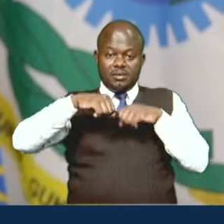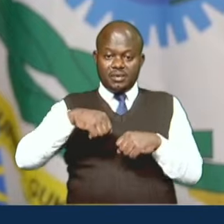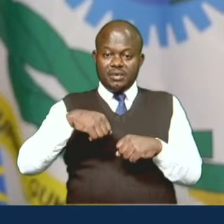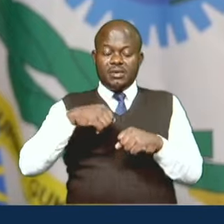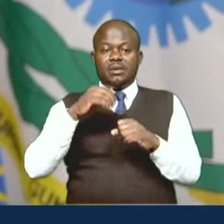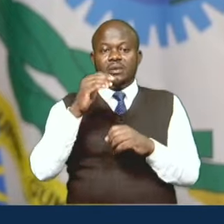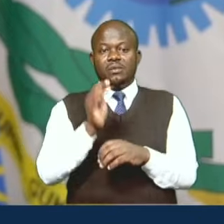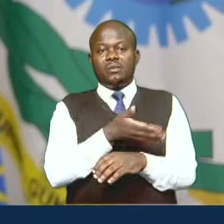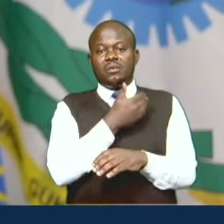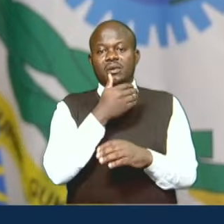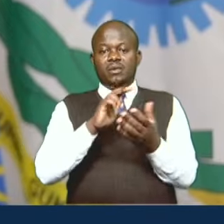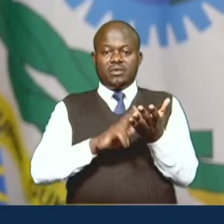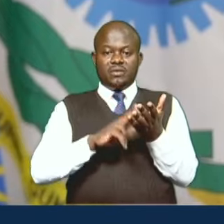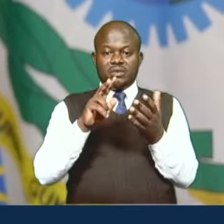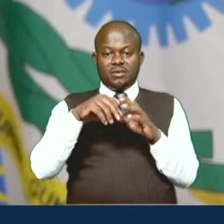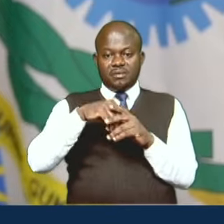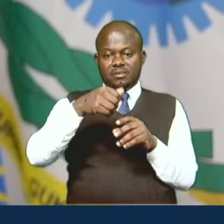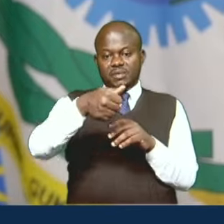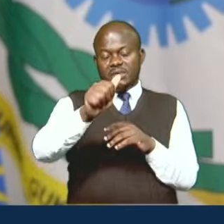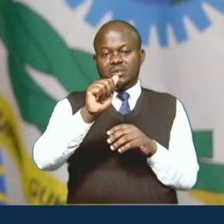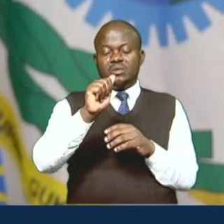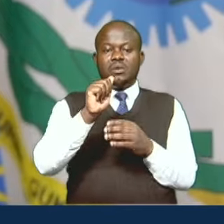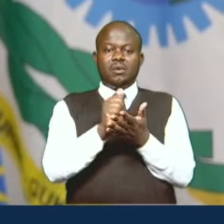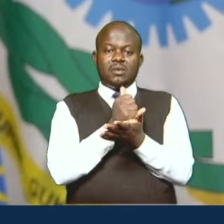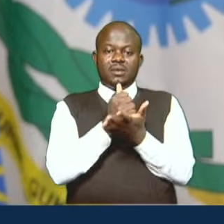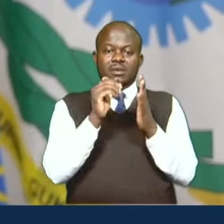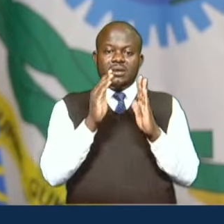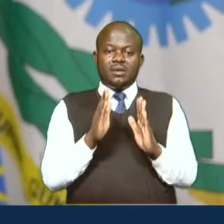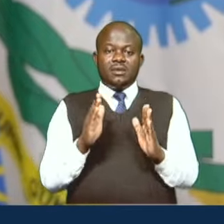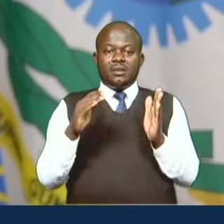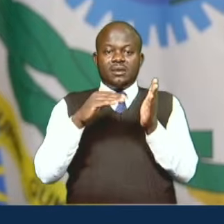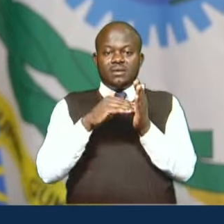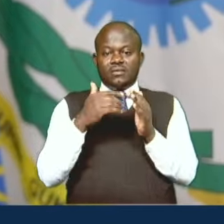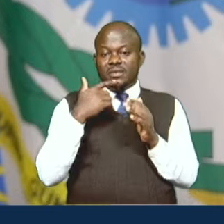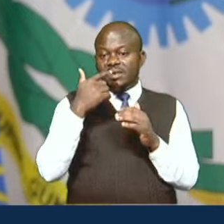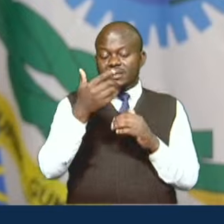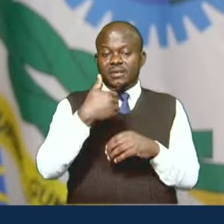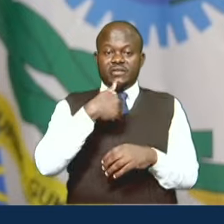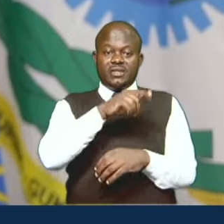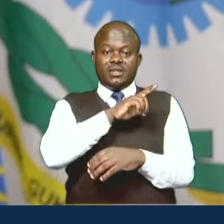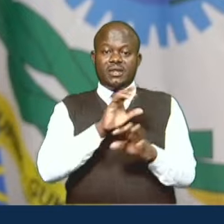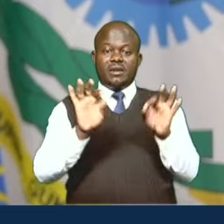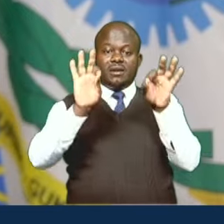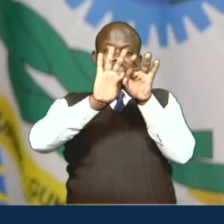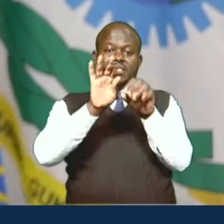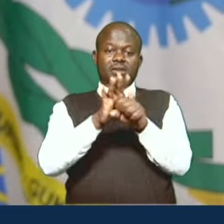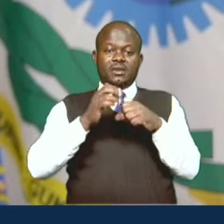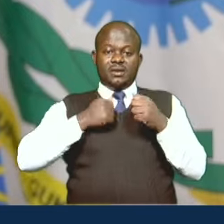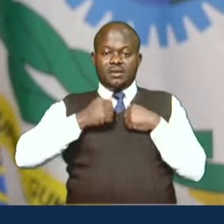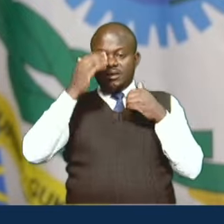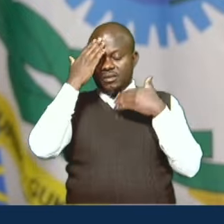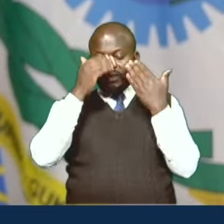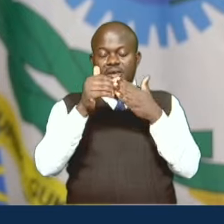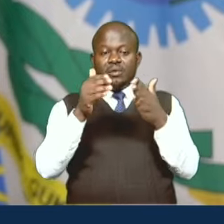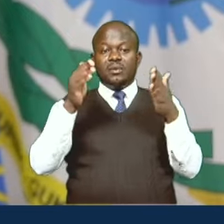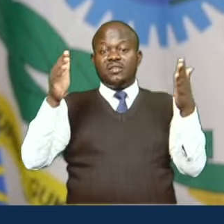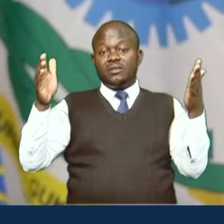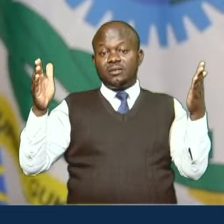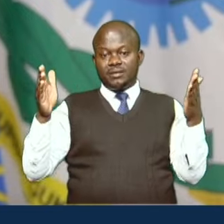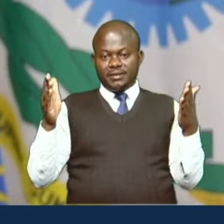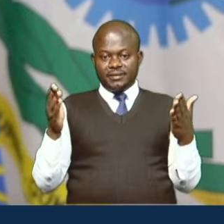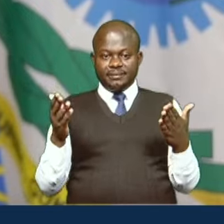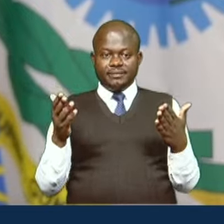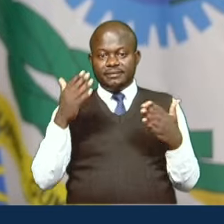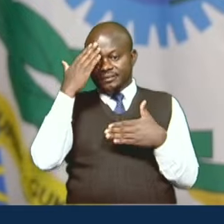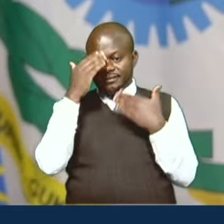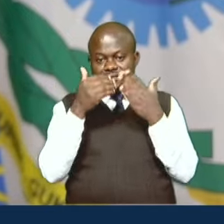gukuriraho visa kuri izo pasiporo, bikaba rero bifitiye akamaro Abanyarwanda kuko bibafungurira amarembo.